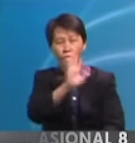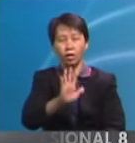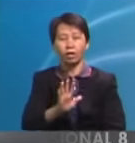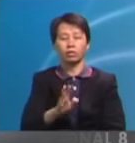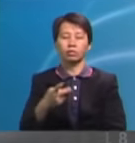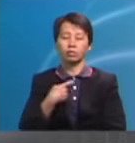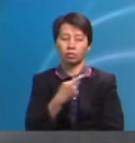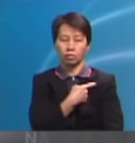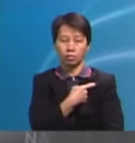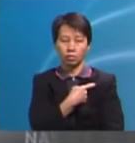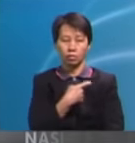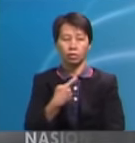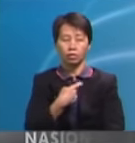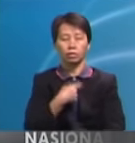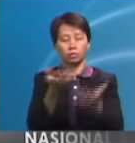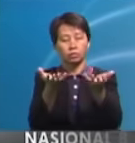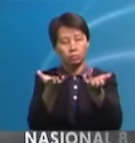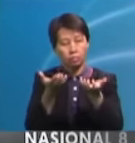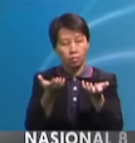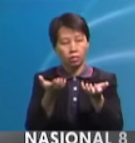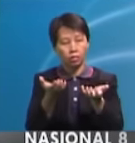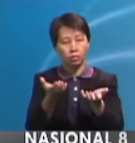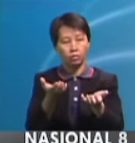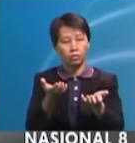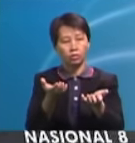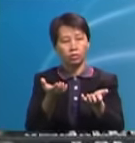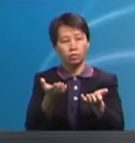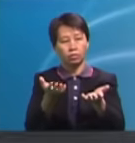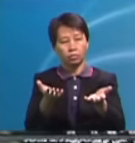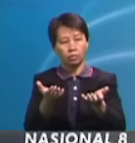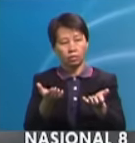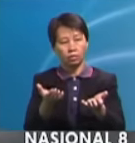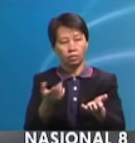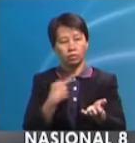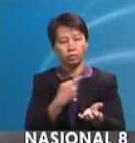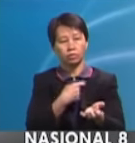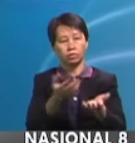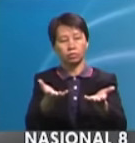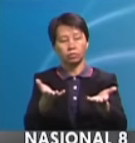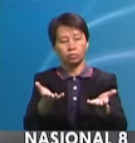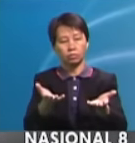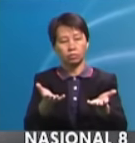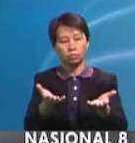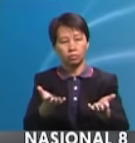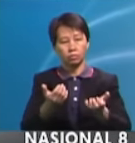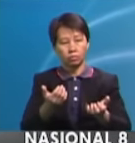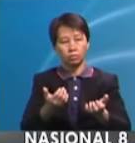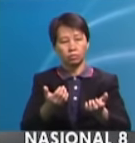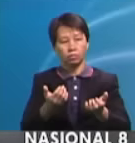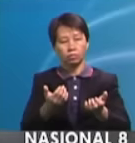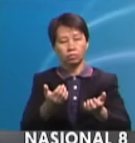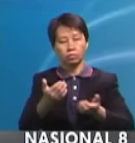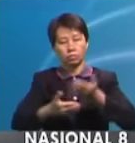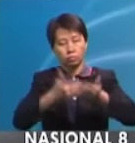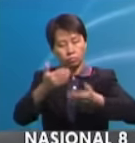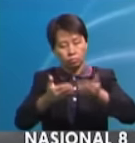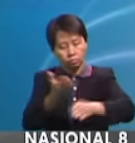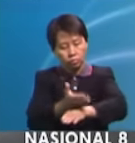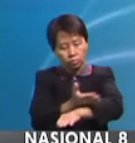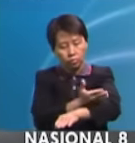kita kita hendak kita hendak ee peremb perkembangan yang